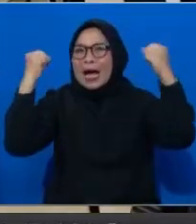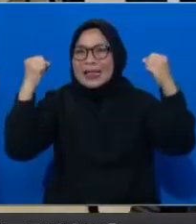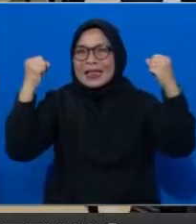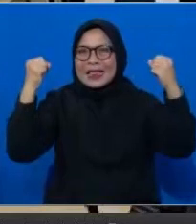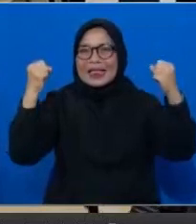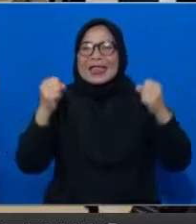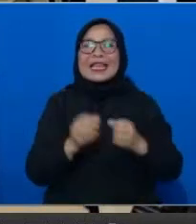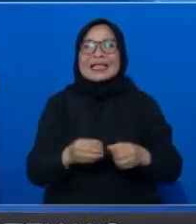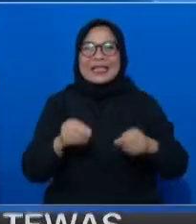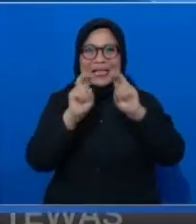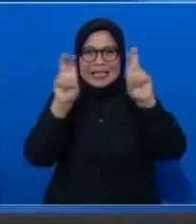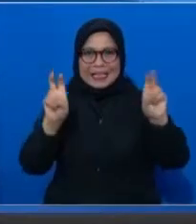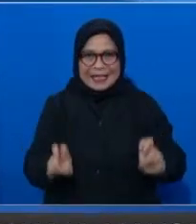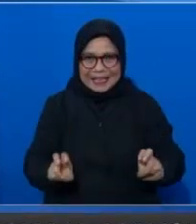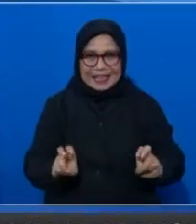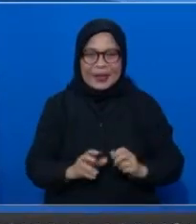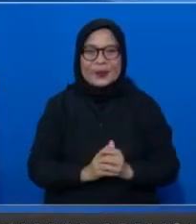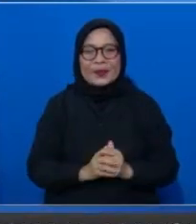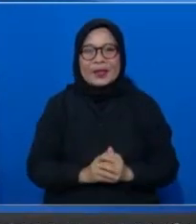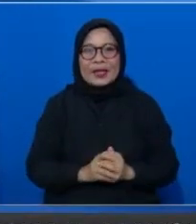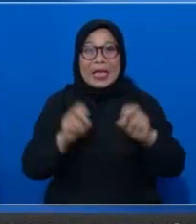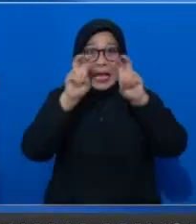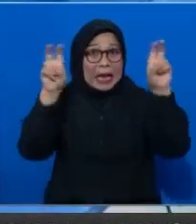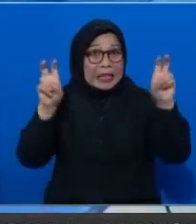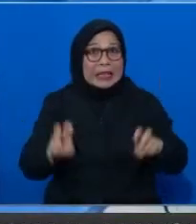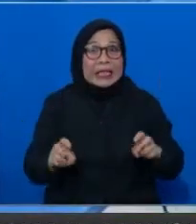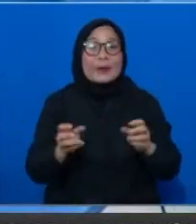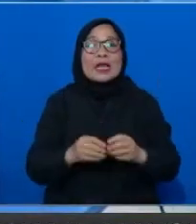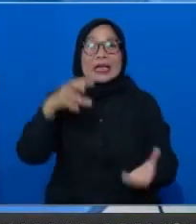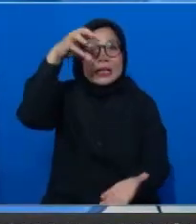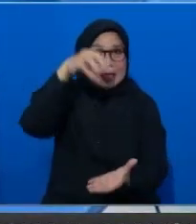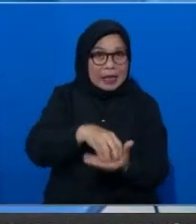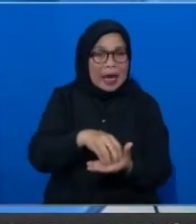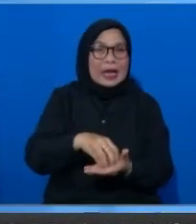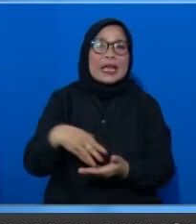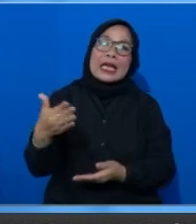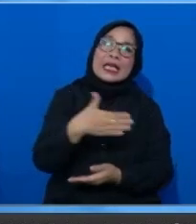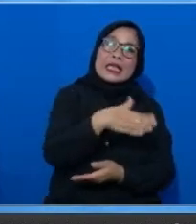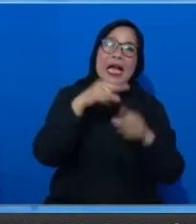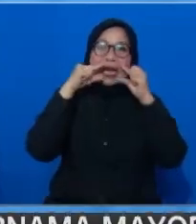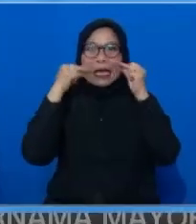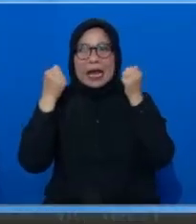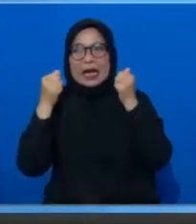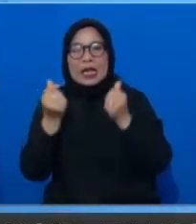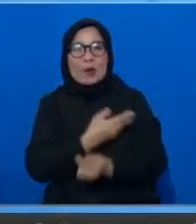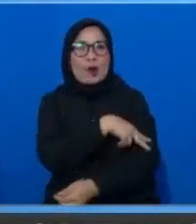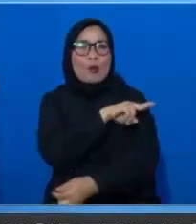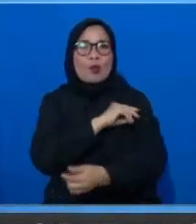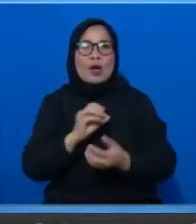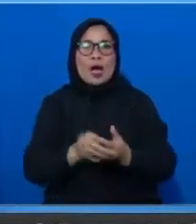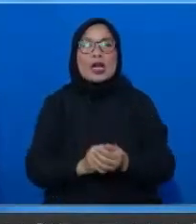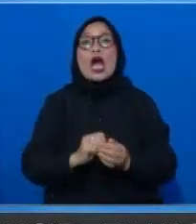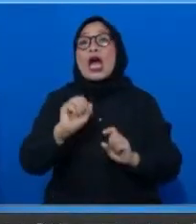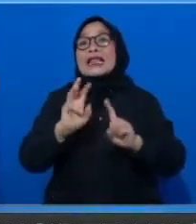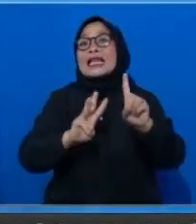di Kediri. Terlebih, Kediri menjadi sentra ikan lele yang mampu memproduksi benih sebanyak 13 miliar